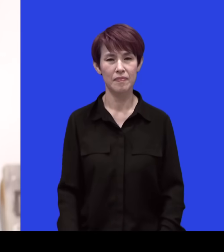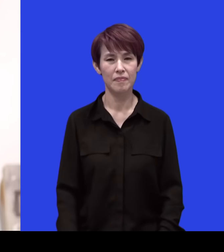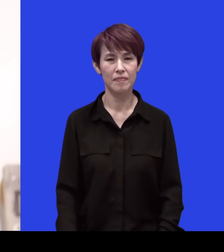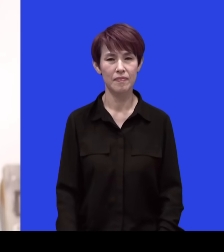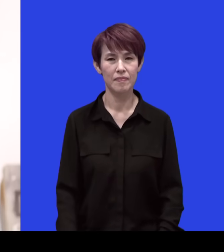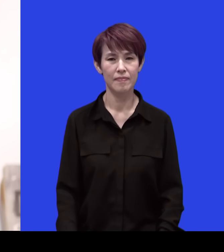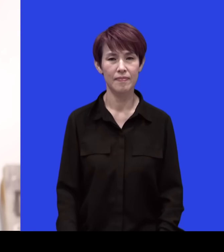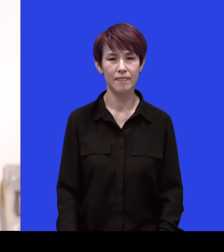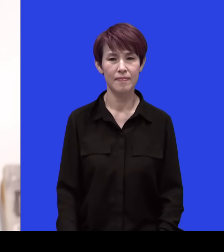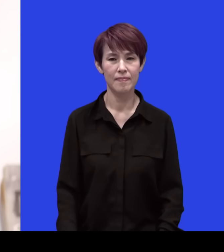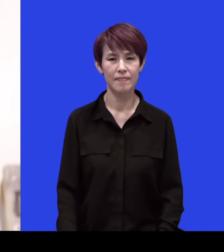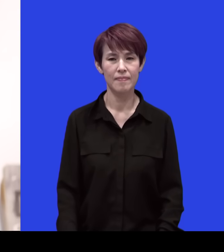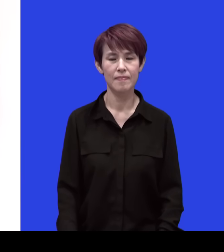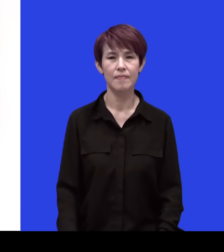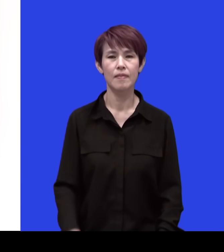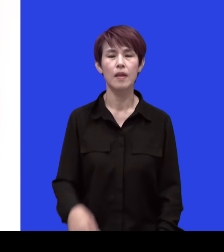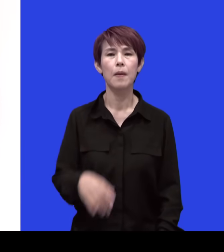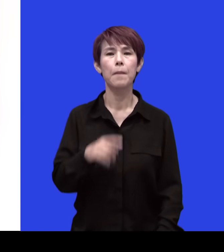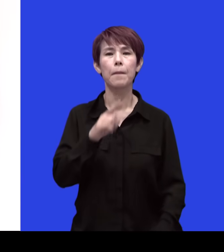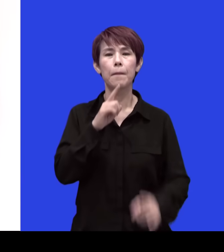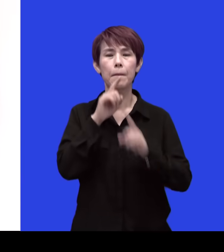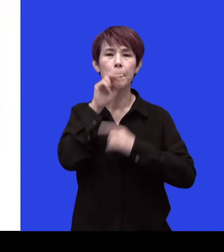날 방언이 터진 거야.